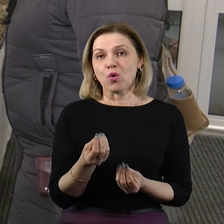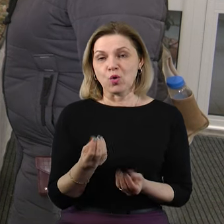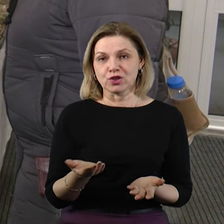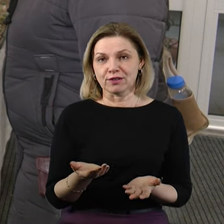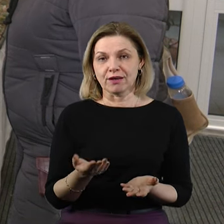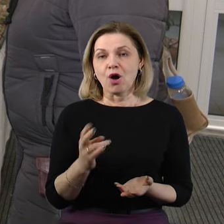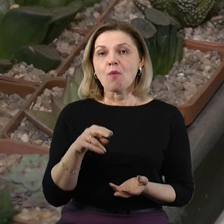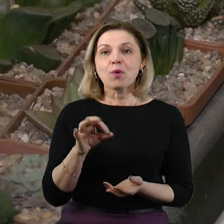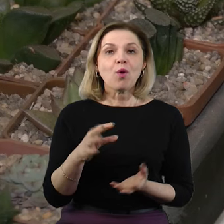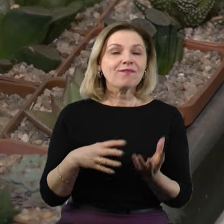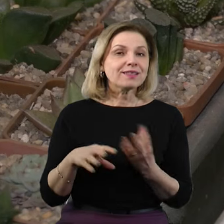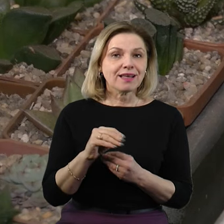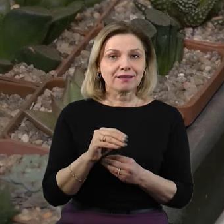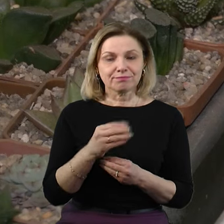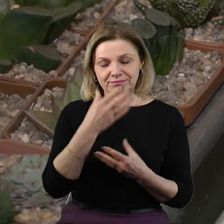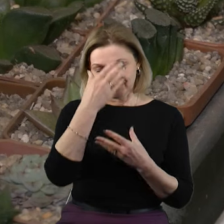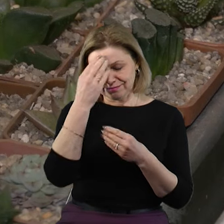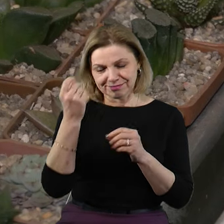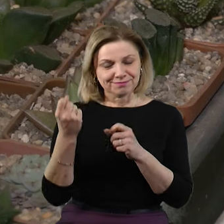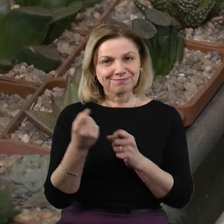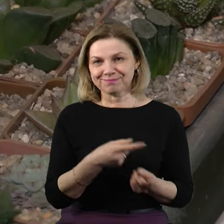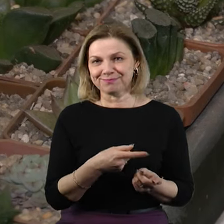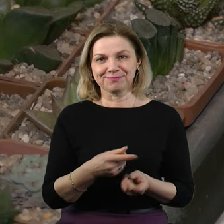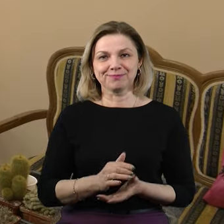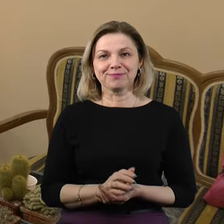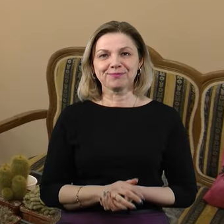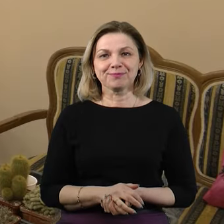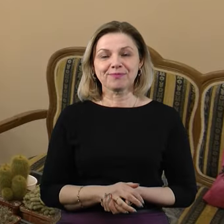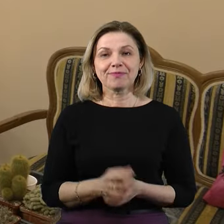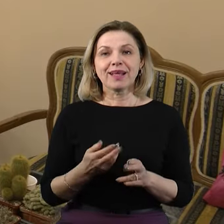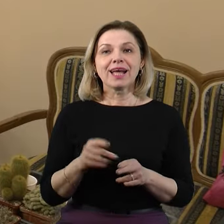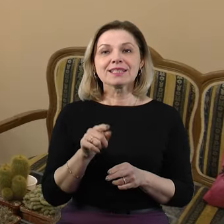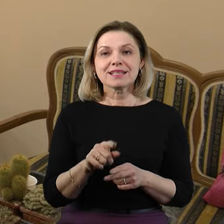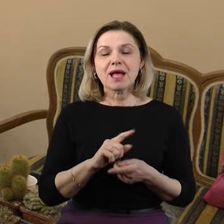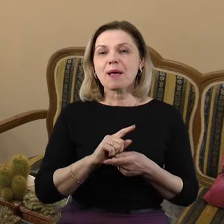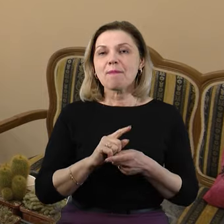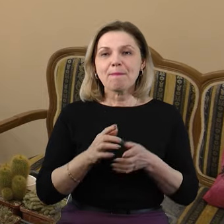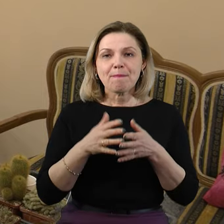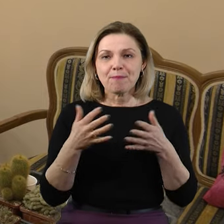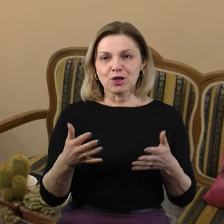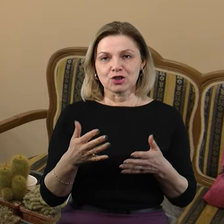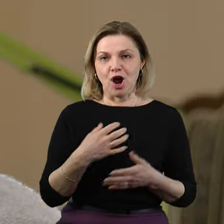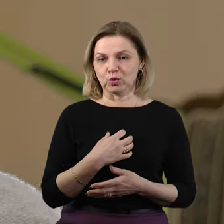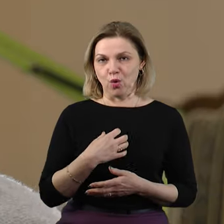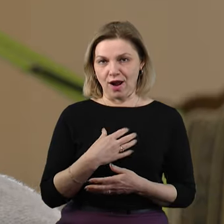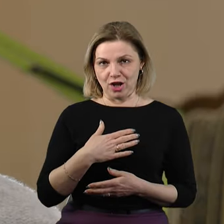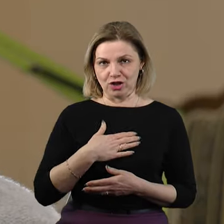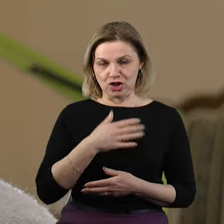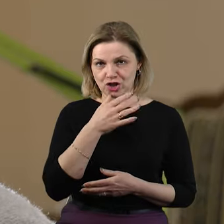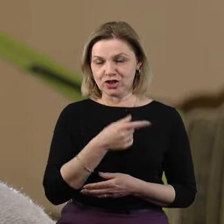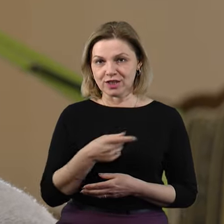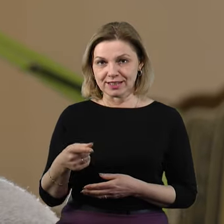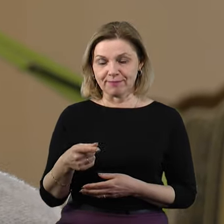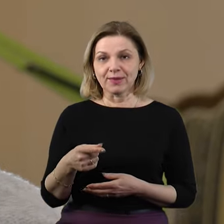гроші про все забуваєш і це стало більш актуальним в наші важкі часи за словами